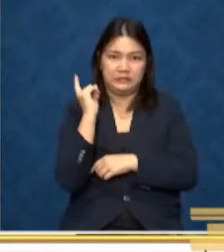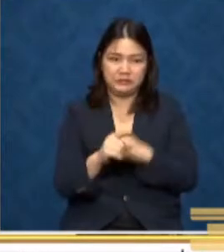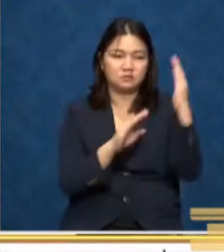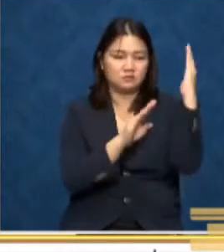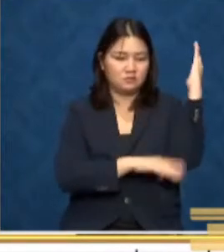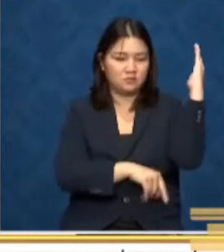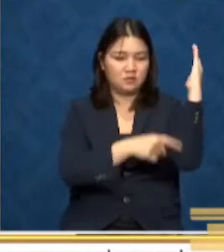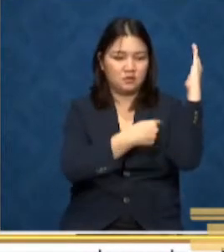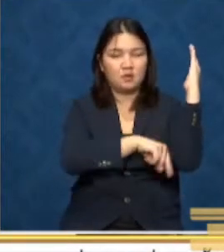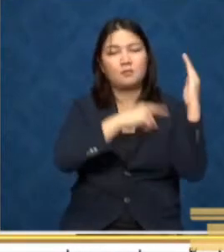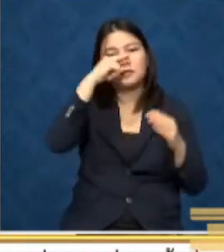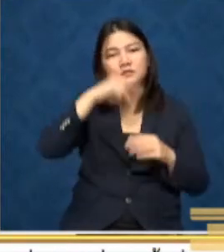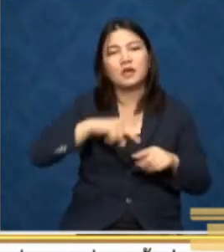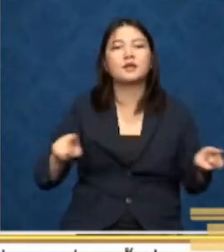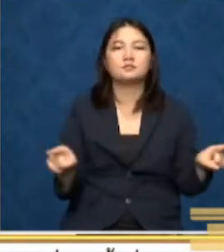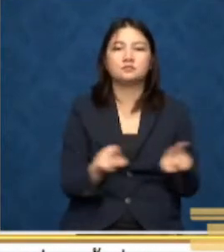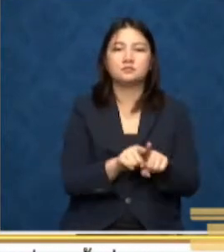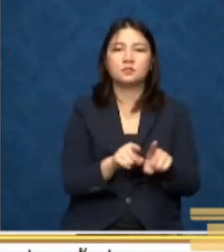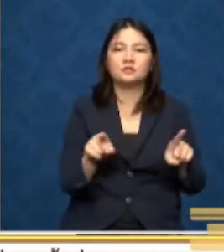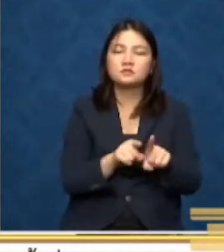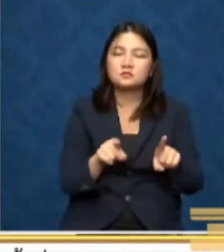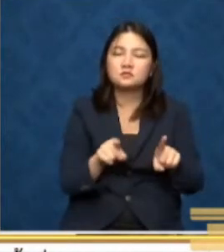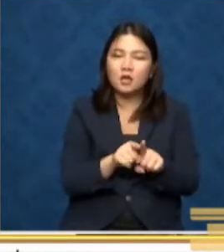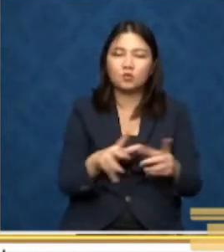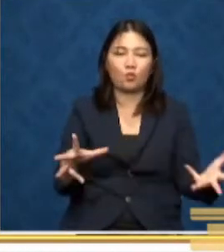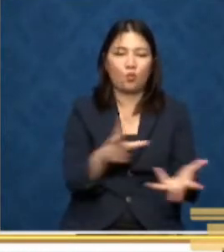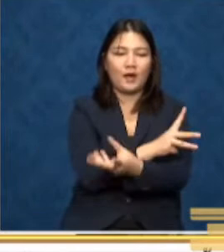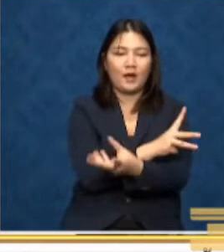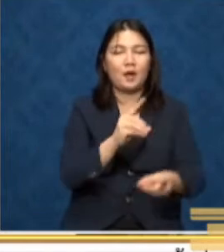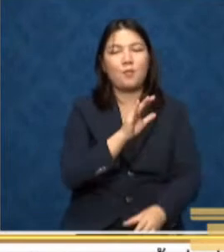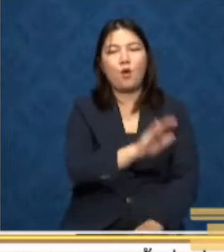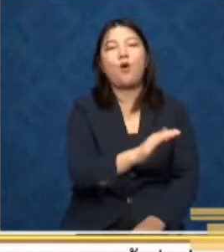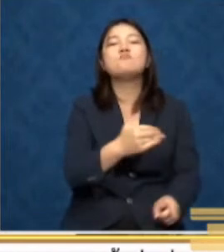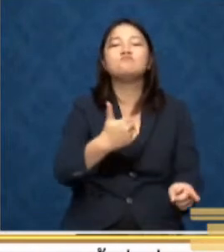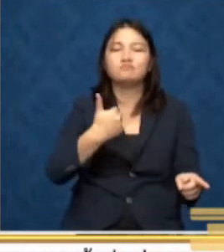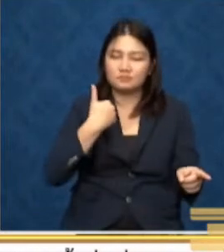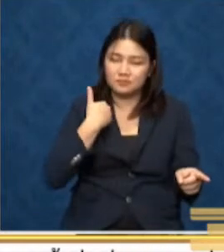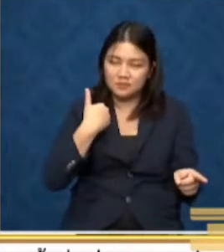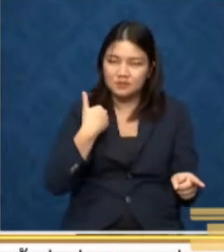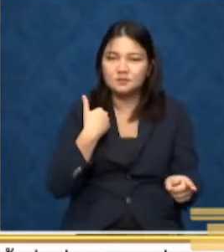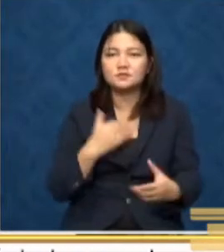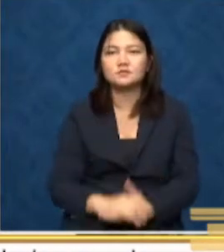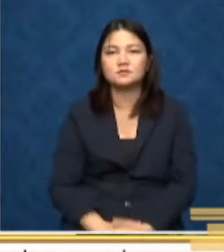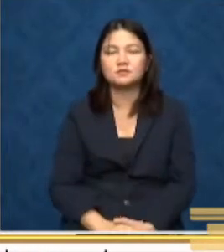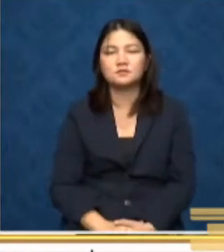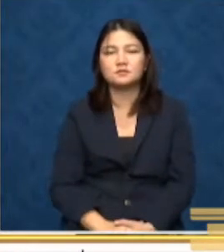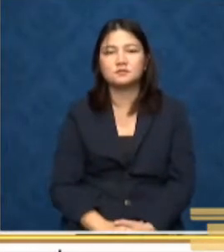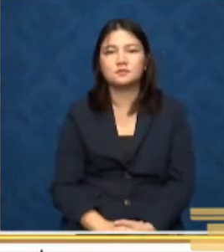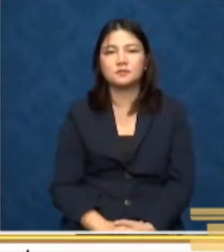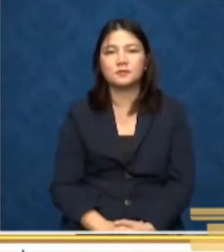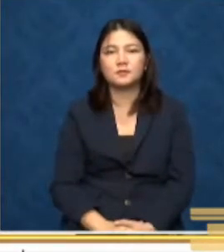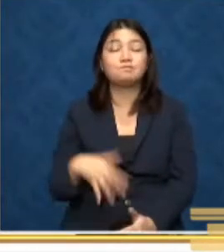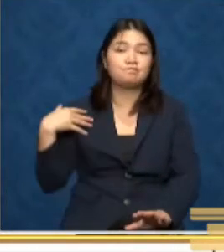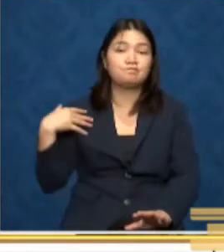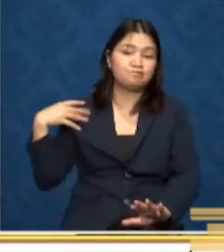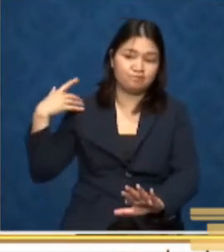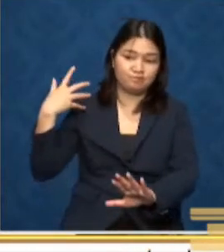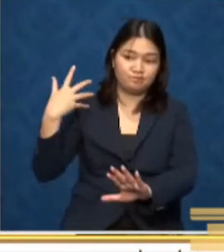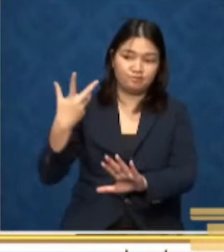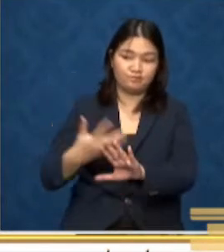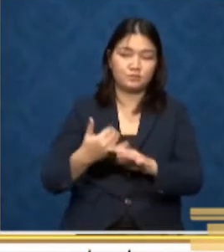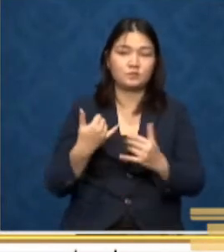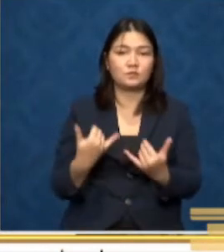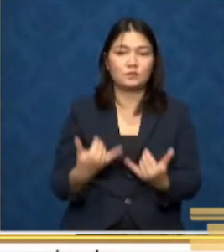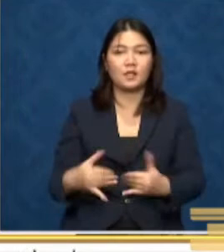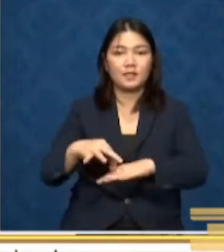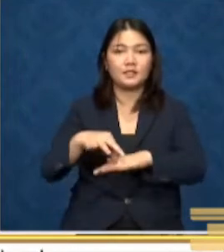คุณค่ามีเอกลักษณ์ที่ดีงามหลังจากนั้นท่านประธานครับผมกลับมาเป็นสมาชิกสภาผู้แทนราษ